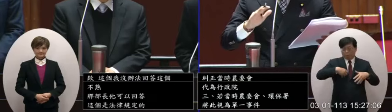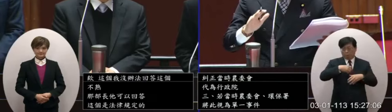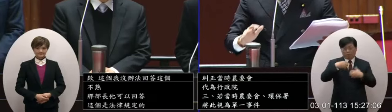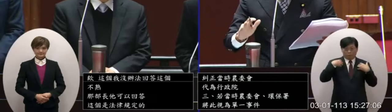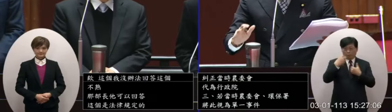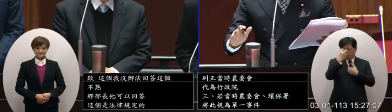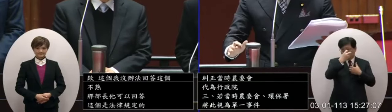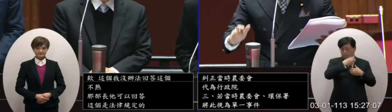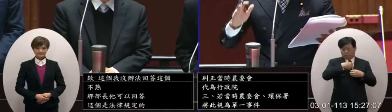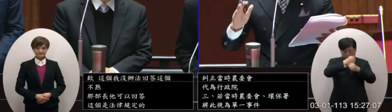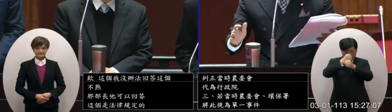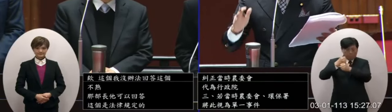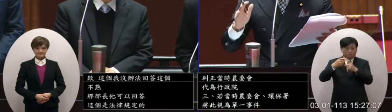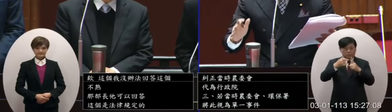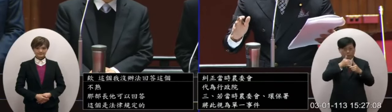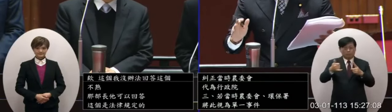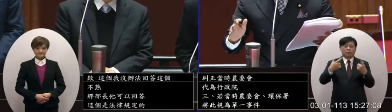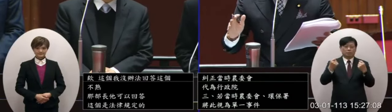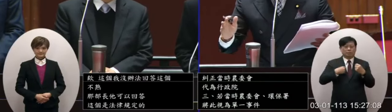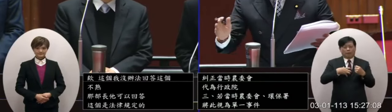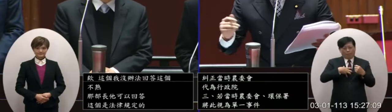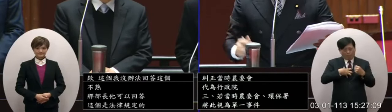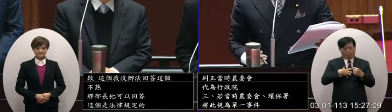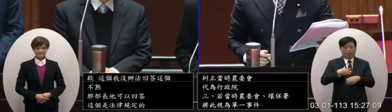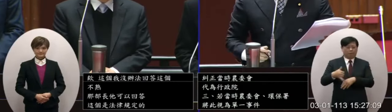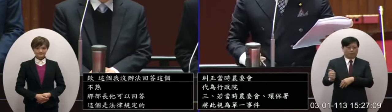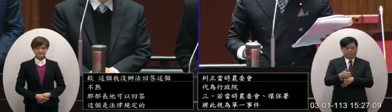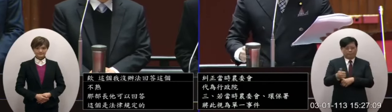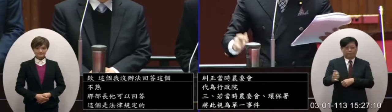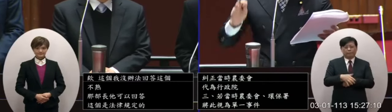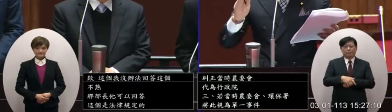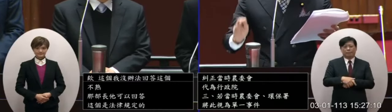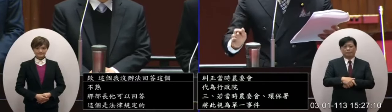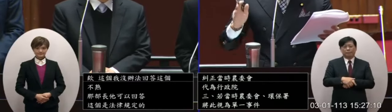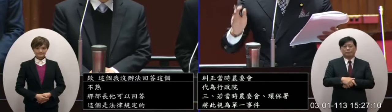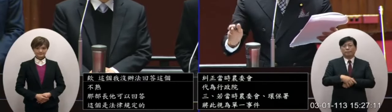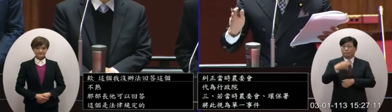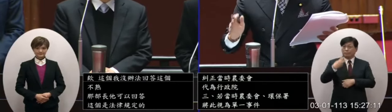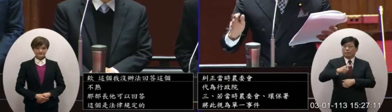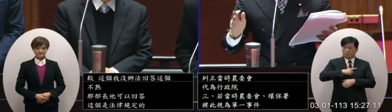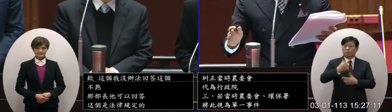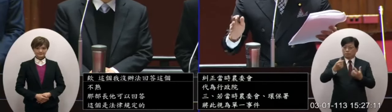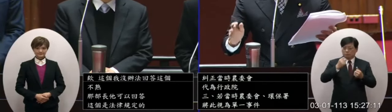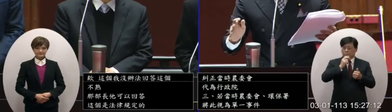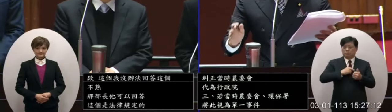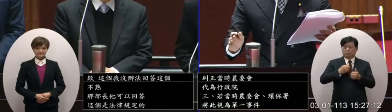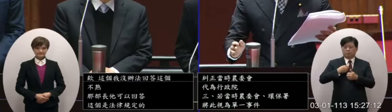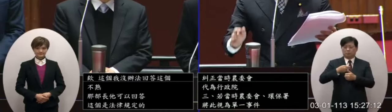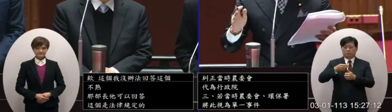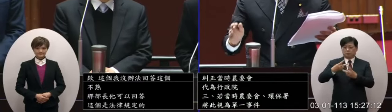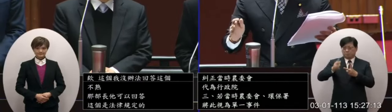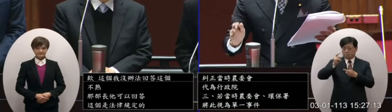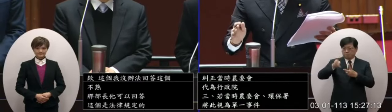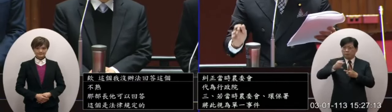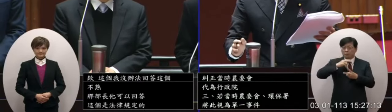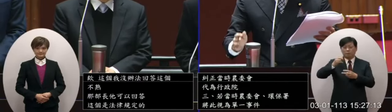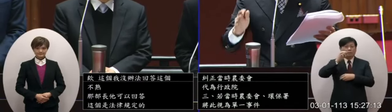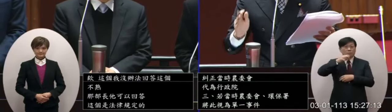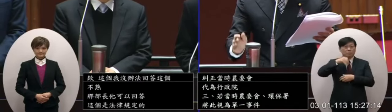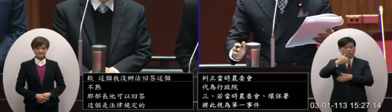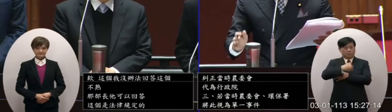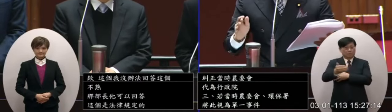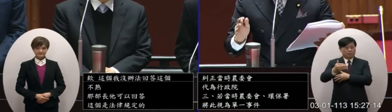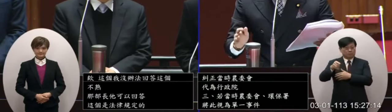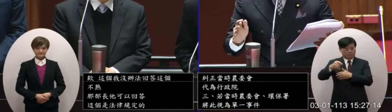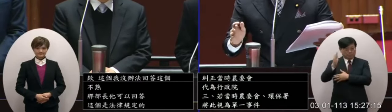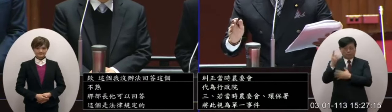员或者是下架的人员都会疲于奔命。当然他也有纠正地方政府彰化县